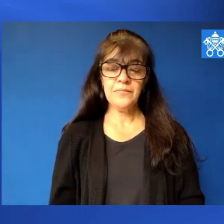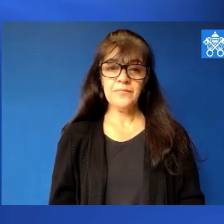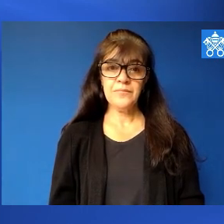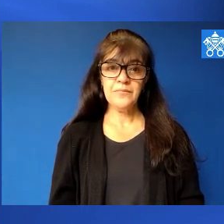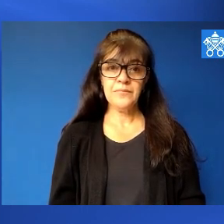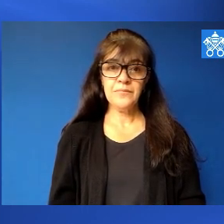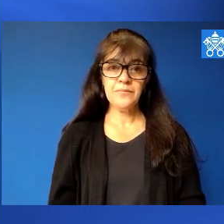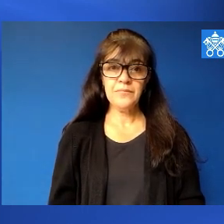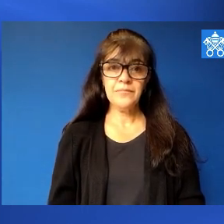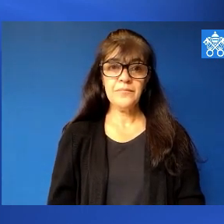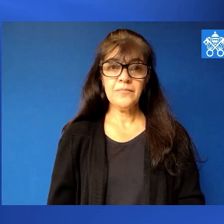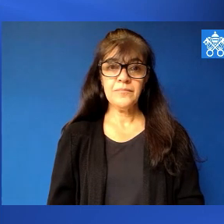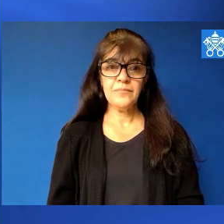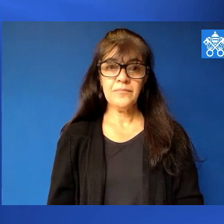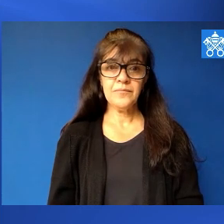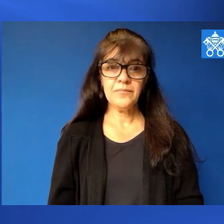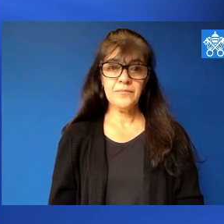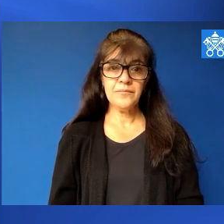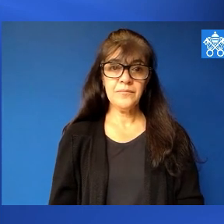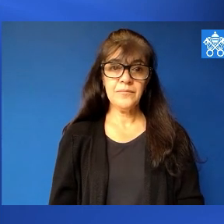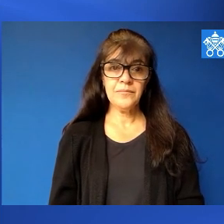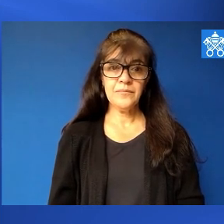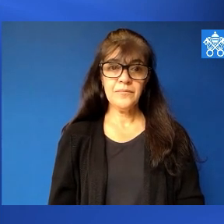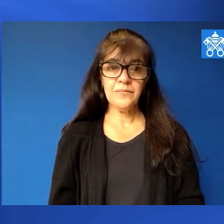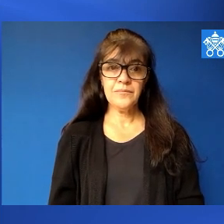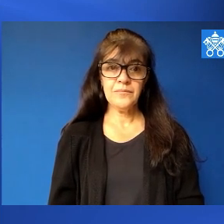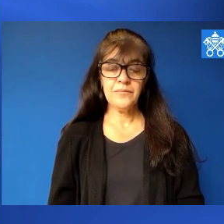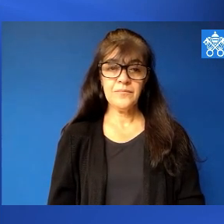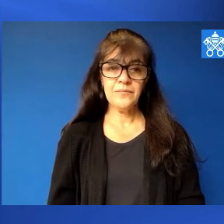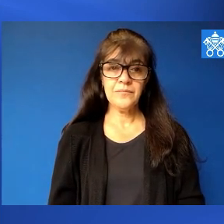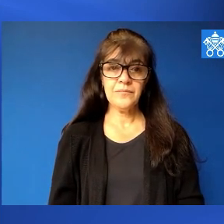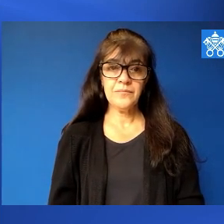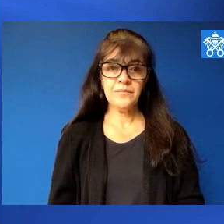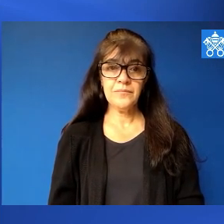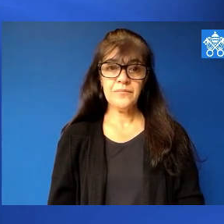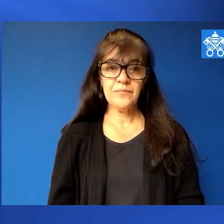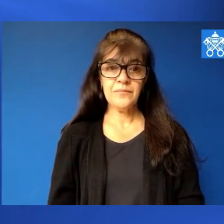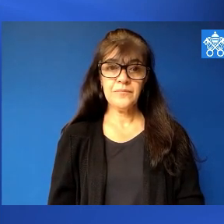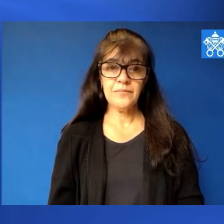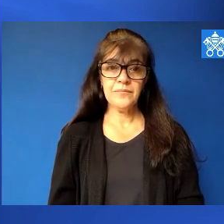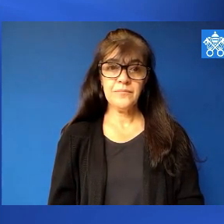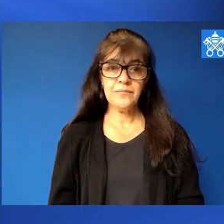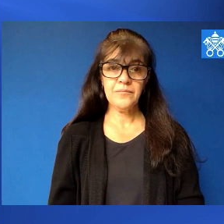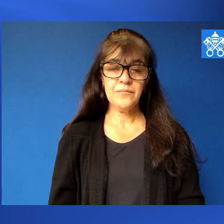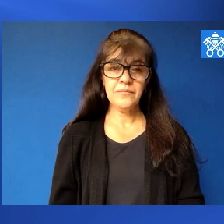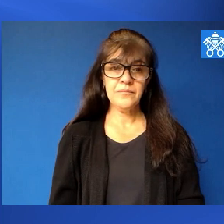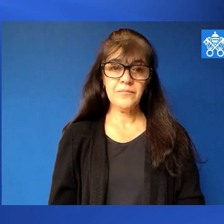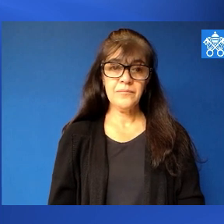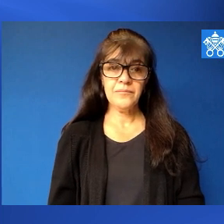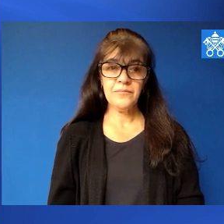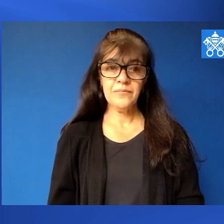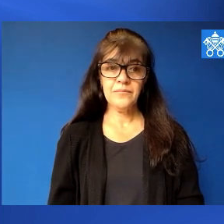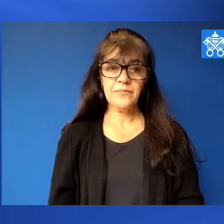udienza canteremo la preghiera del Padre Nostro in latino, terminata la quale il Santo Padre impartirà la